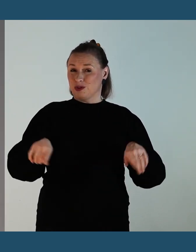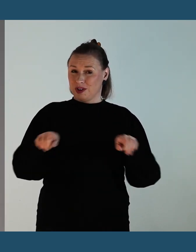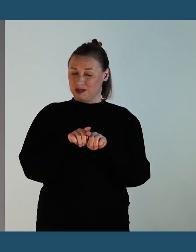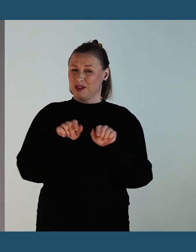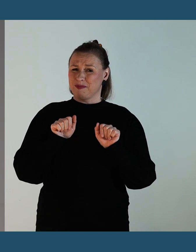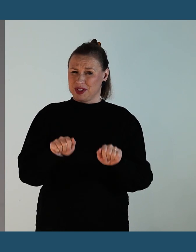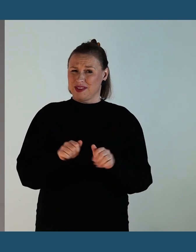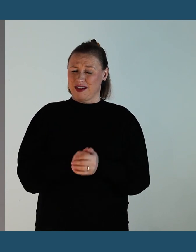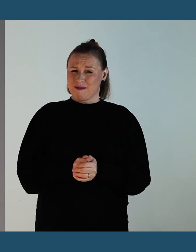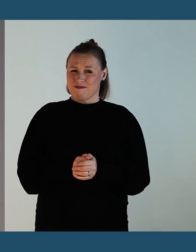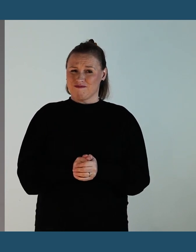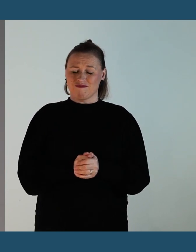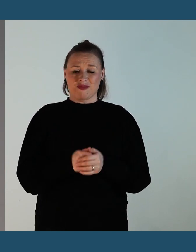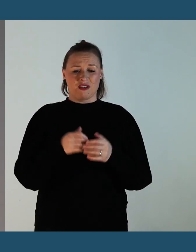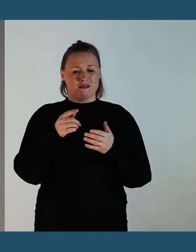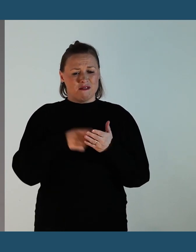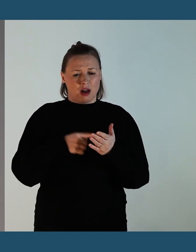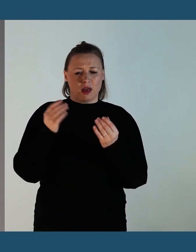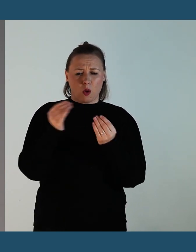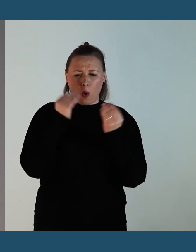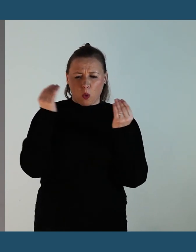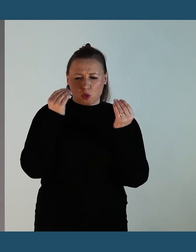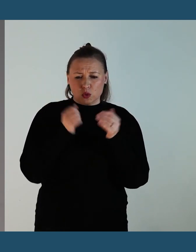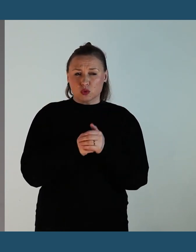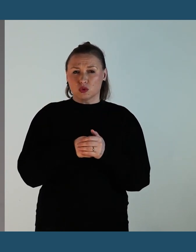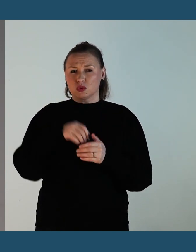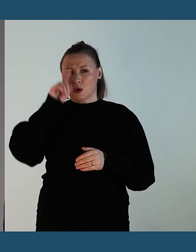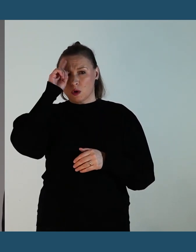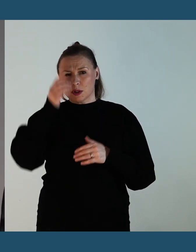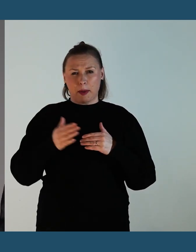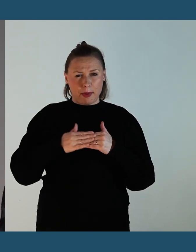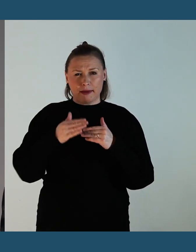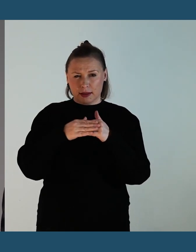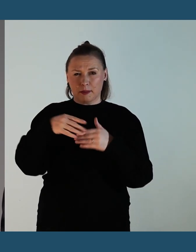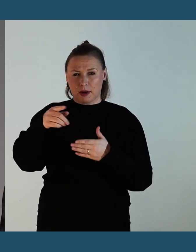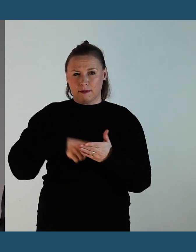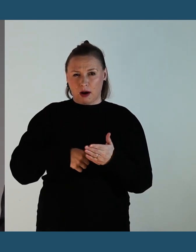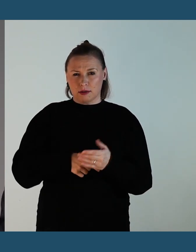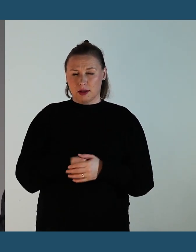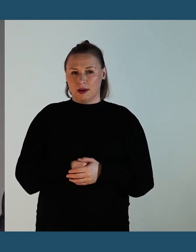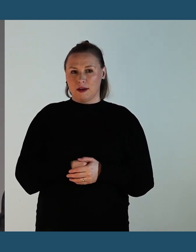niin kuin koulutusta ja osaamisen päivittämistä. Mä ajattelisin, että